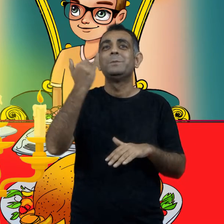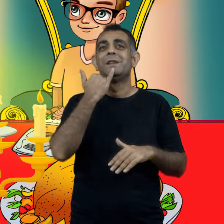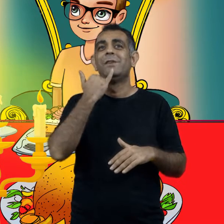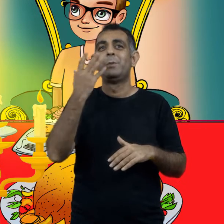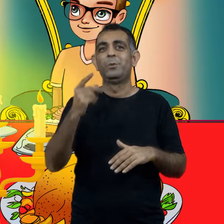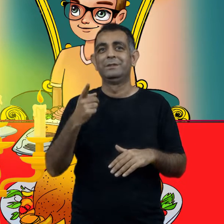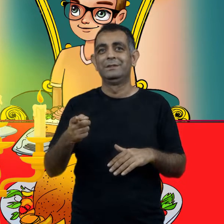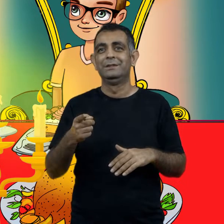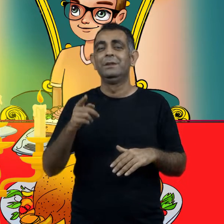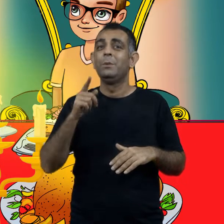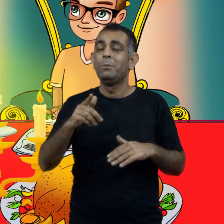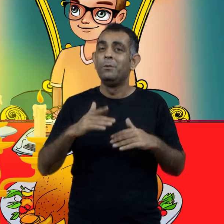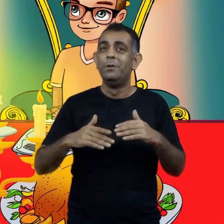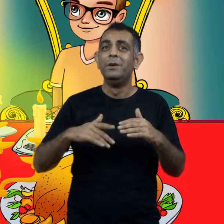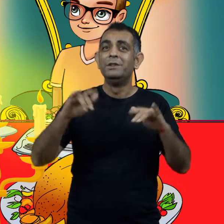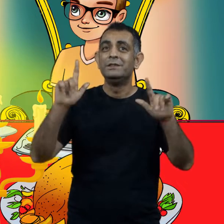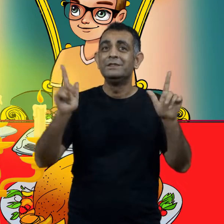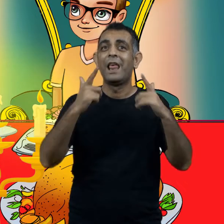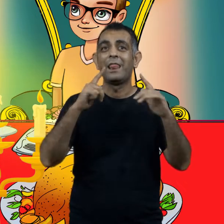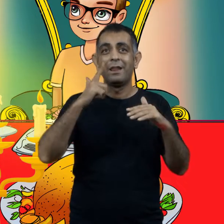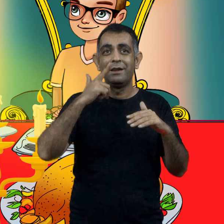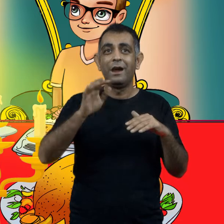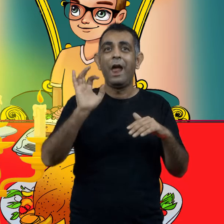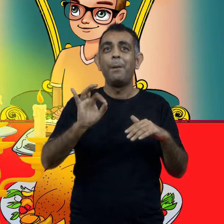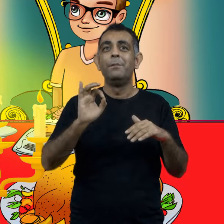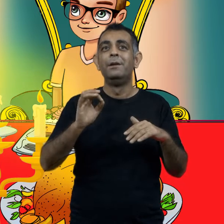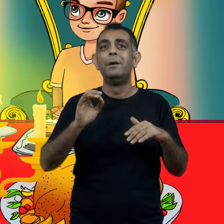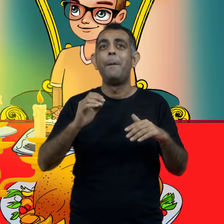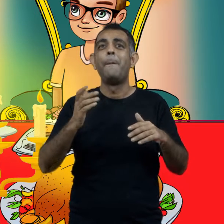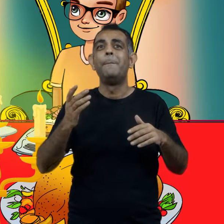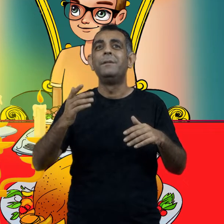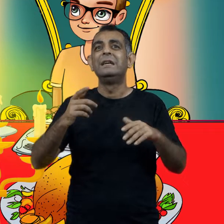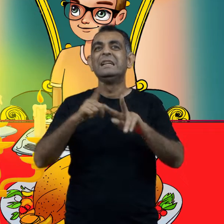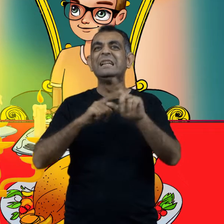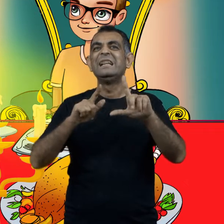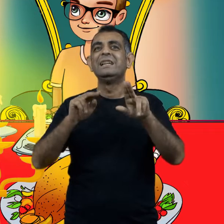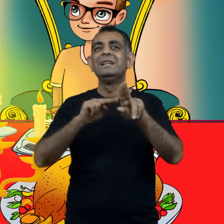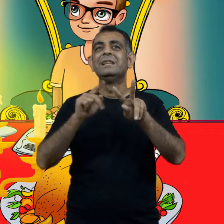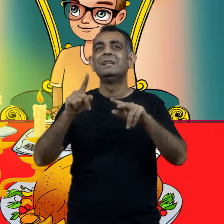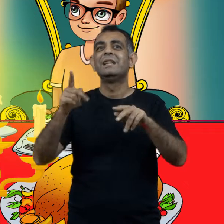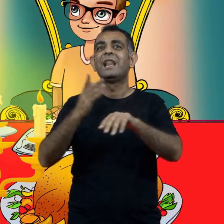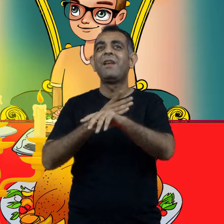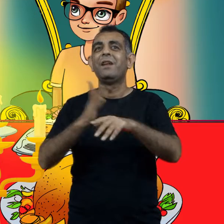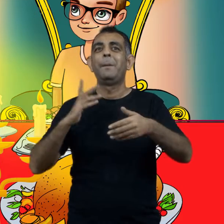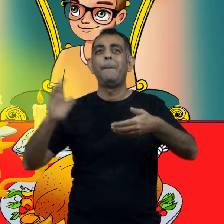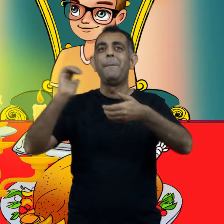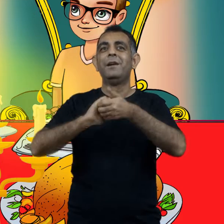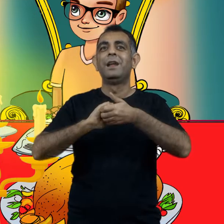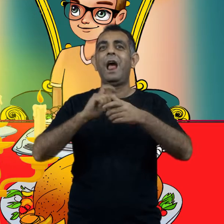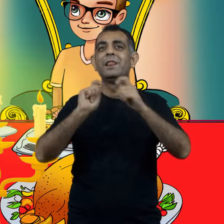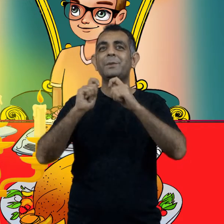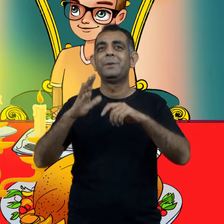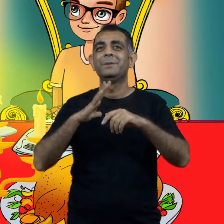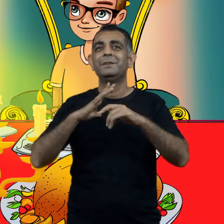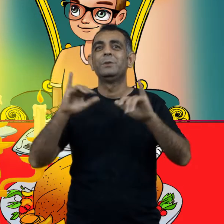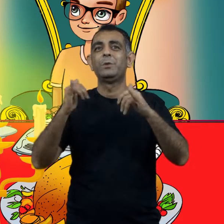konuklarım olacaksınız. Ayrıca bu şenlikte yılkı atlarıyla olan barış antlaşmamızı yenileyeceğiz.